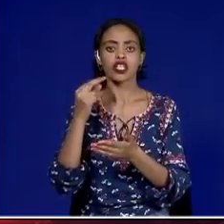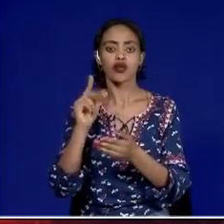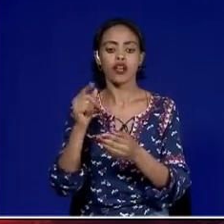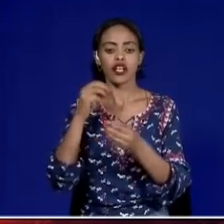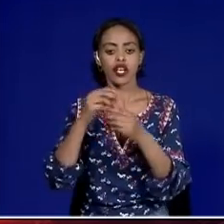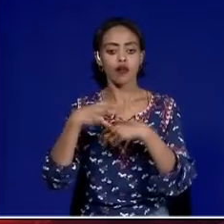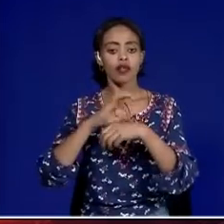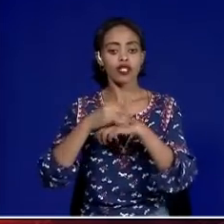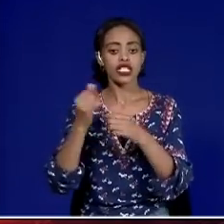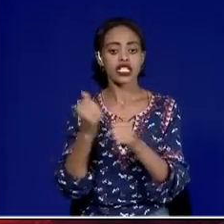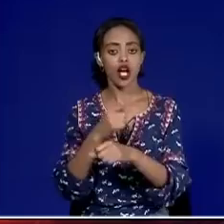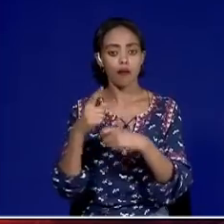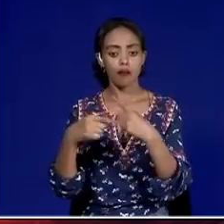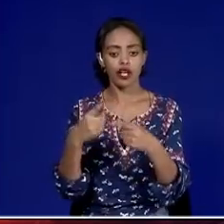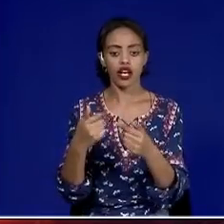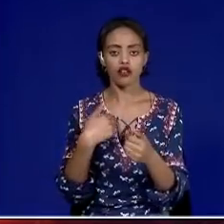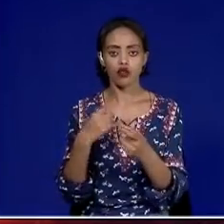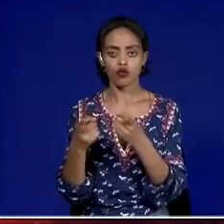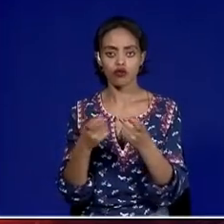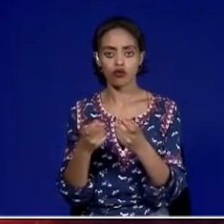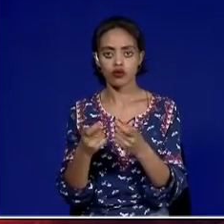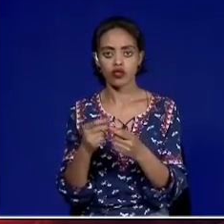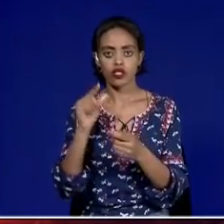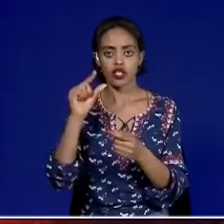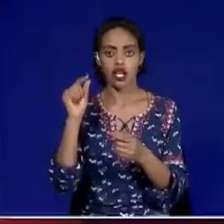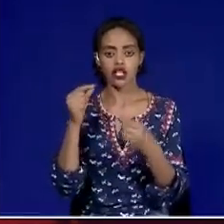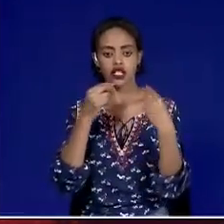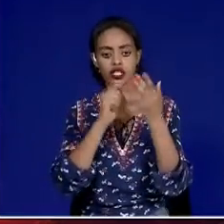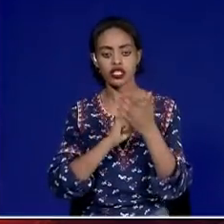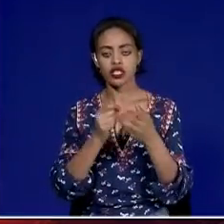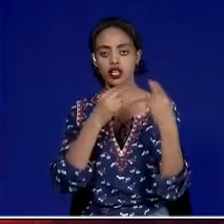مزجاج جاسرح مكادي ناي دا أنت يتصفت حلفي